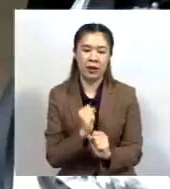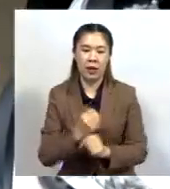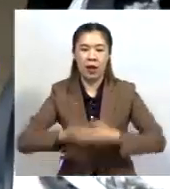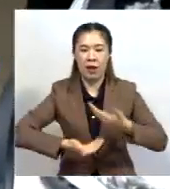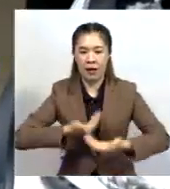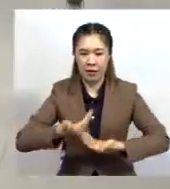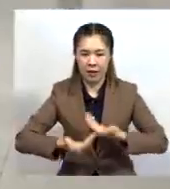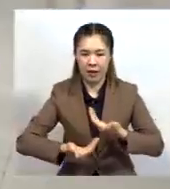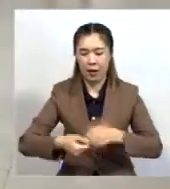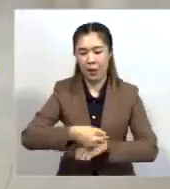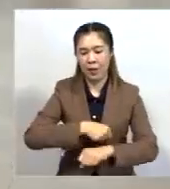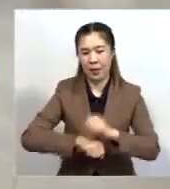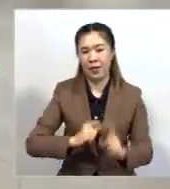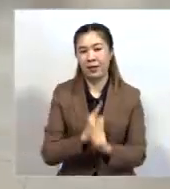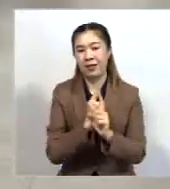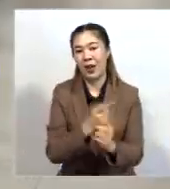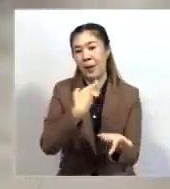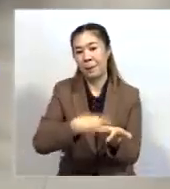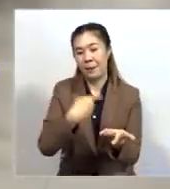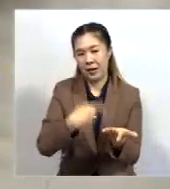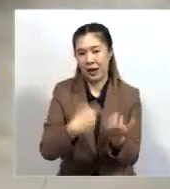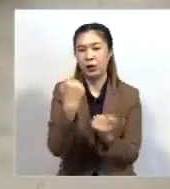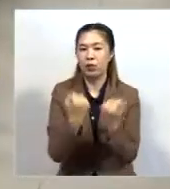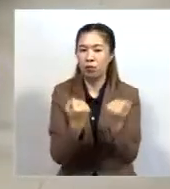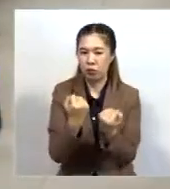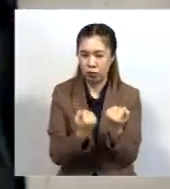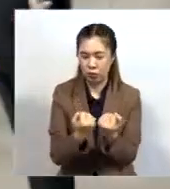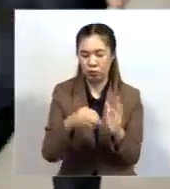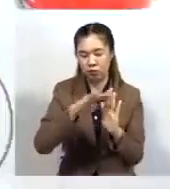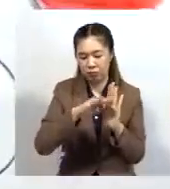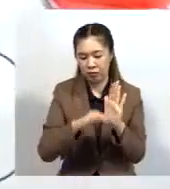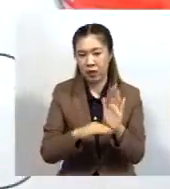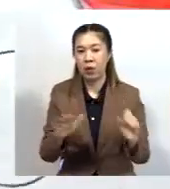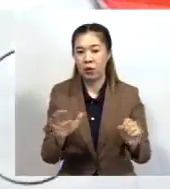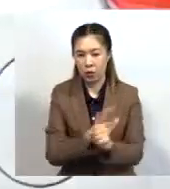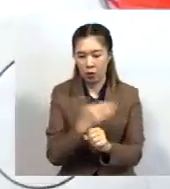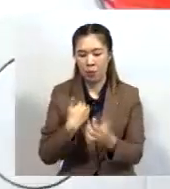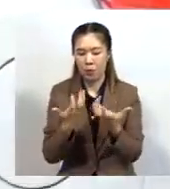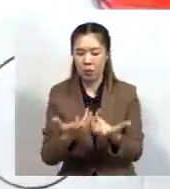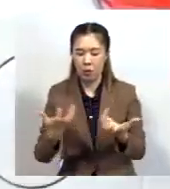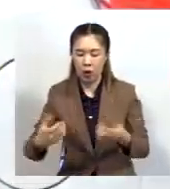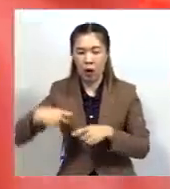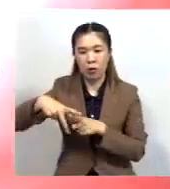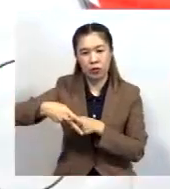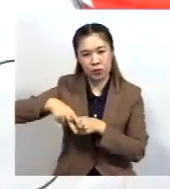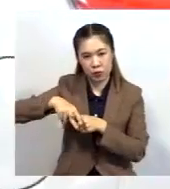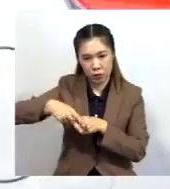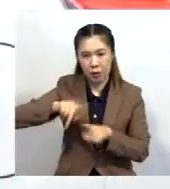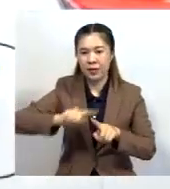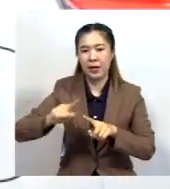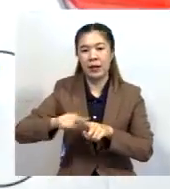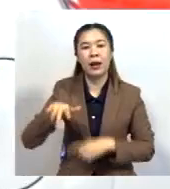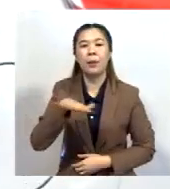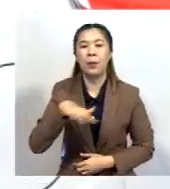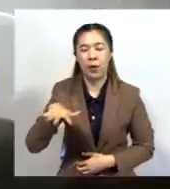ายและปฏิบัติตามการรับประกันคุณภาพรถยนต์ทั้งหมดทุกเงื่อนไขรวมถึงจัดหาชิ้นส่วนอะไหล่และซ่อมบำรุงตามปกติทุกอย่